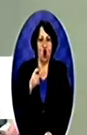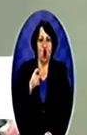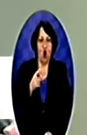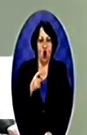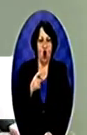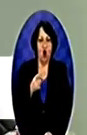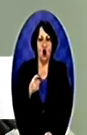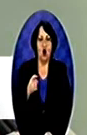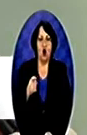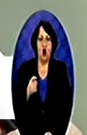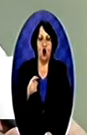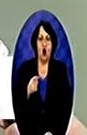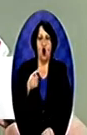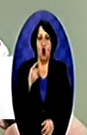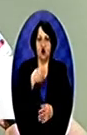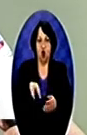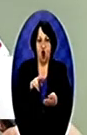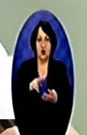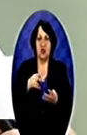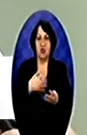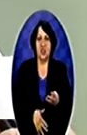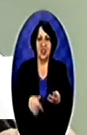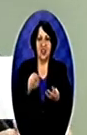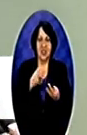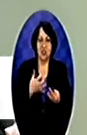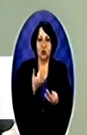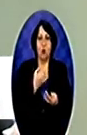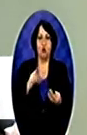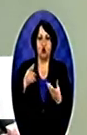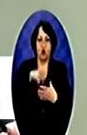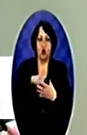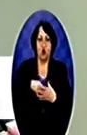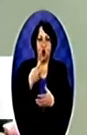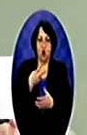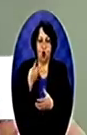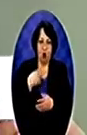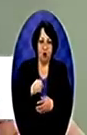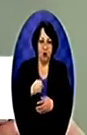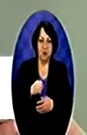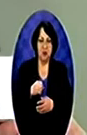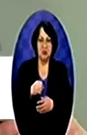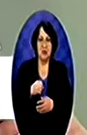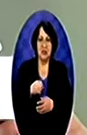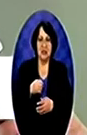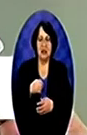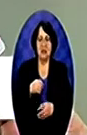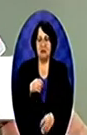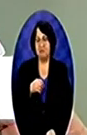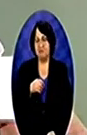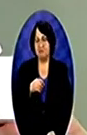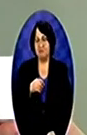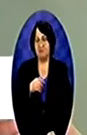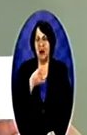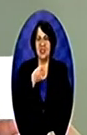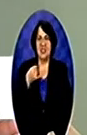одоод гидсний уушгинэгээд ингээд явчихдаг. Нийтдээ 220 гаруй зүйлийн байжид чимгэтэлж байгаа. 2000 зөвхөн одоо нэг жишээ